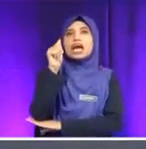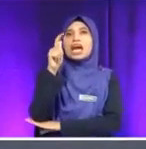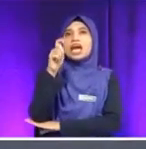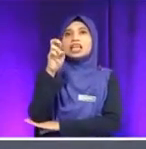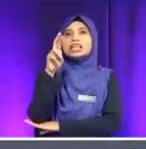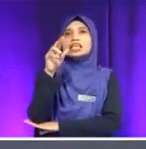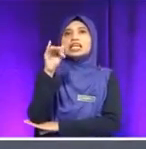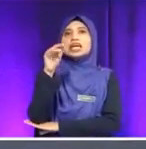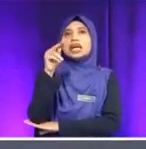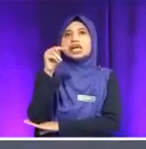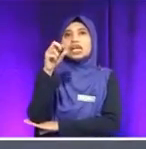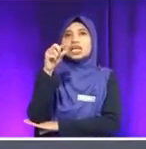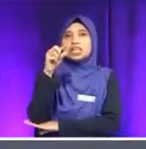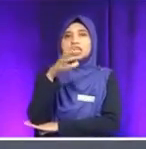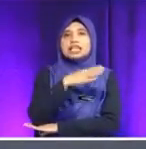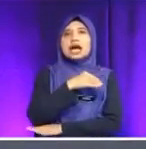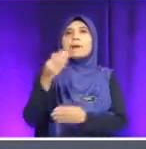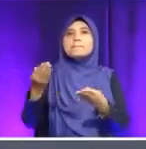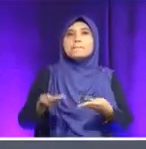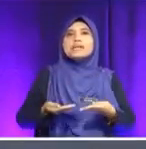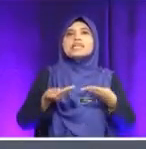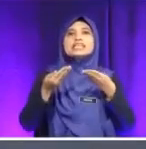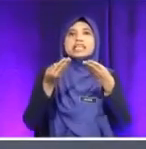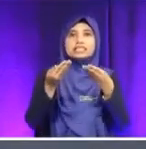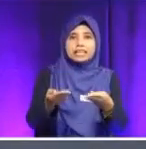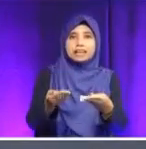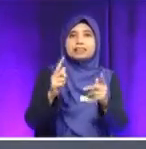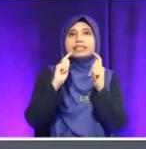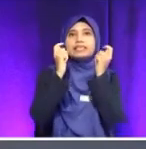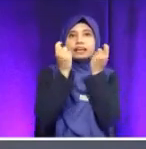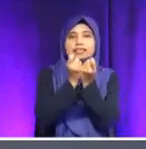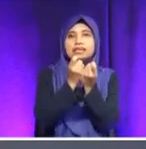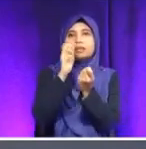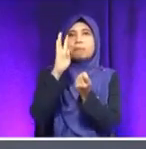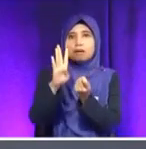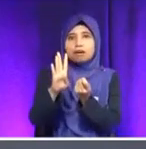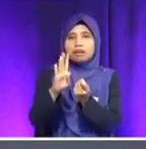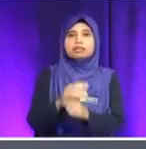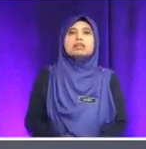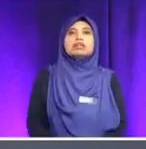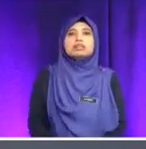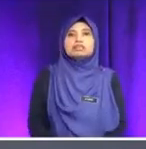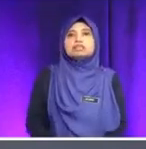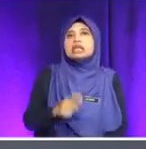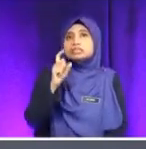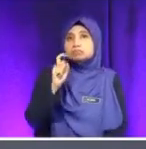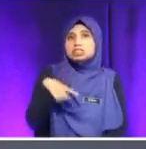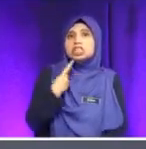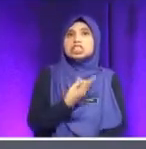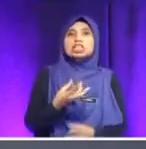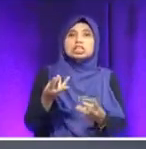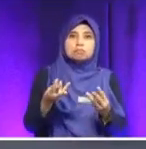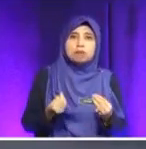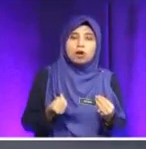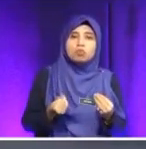penyajian tingkatan 4, cikgu. Bukan setakat kita ni nak fikir nak kerja hotel dan sebagainya. Sebenarnya ilmu ni kita boleh